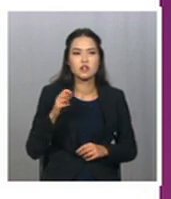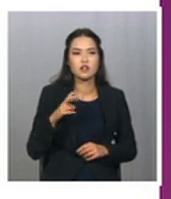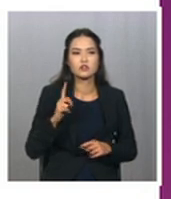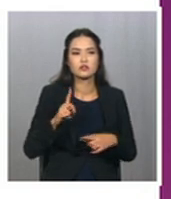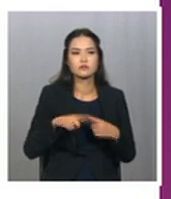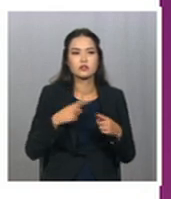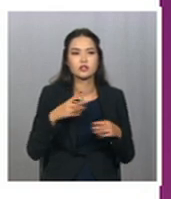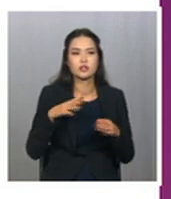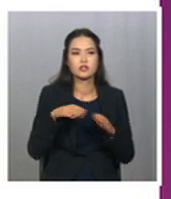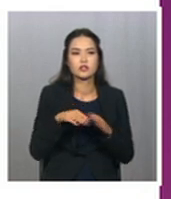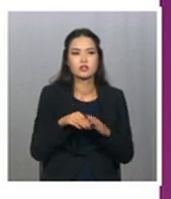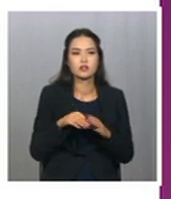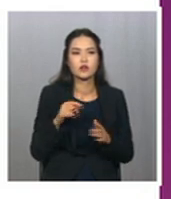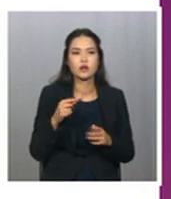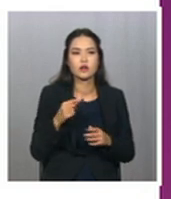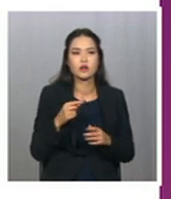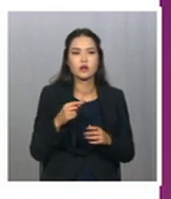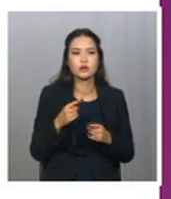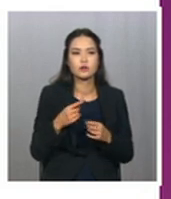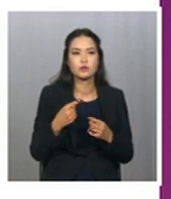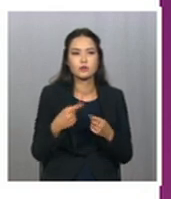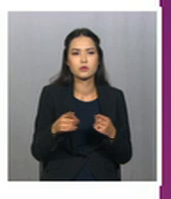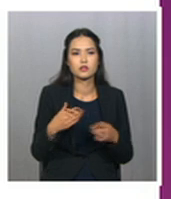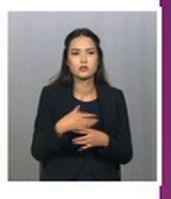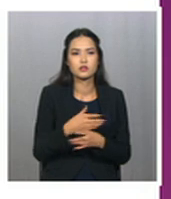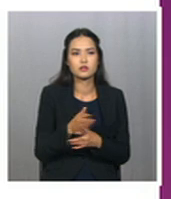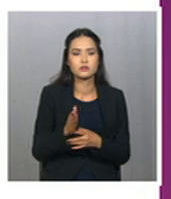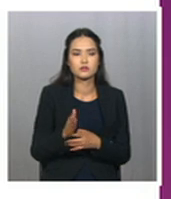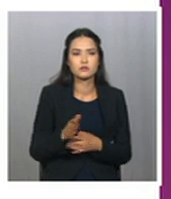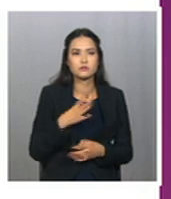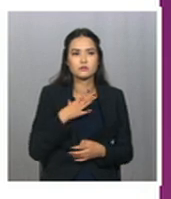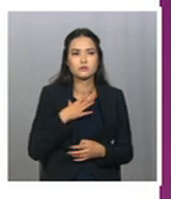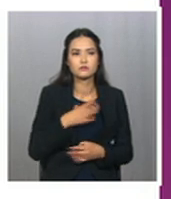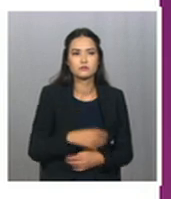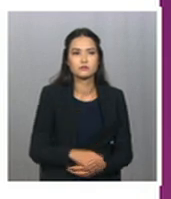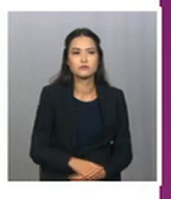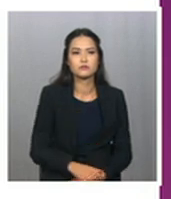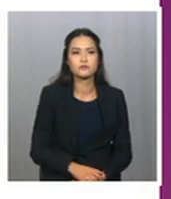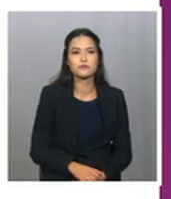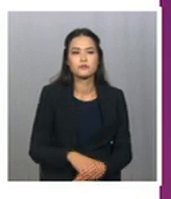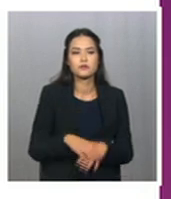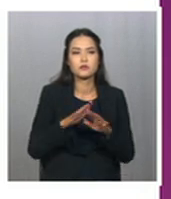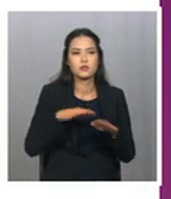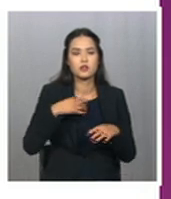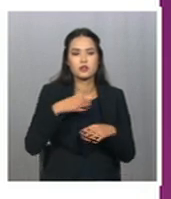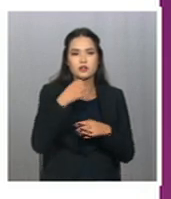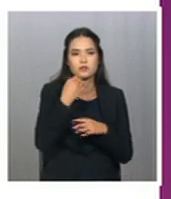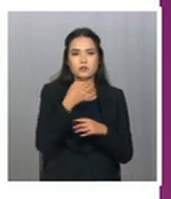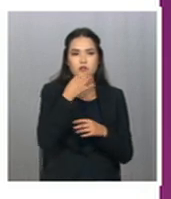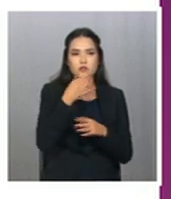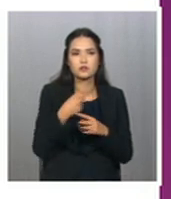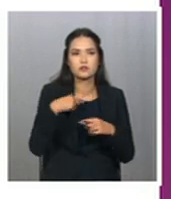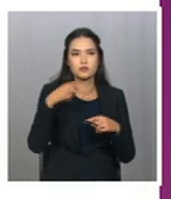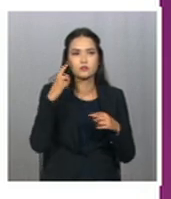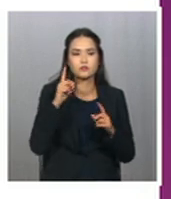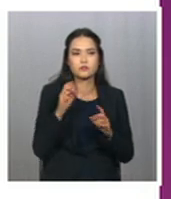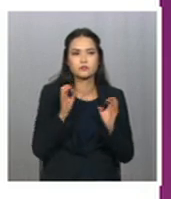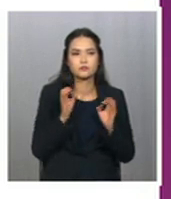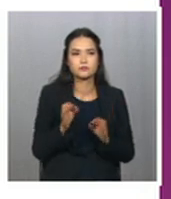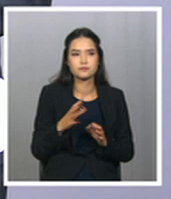арасындағы өлкелерді бөлу мәселесі қарастырылды. Оқушылар, сіздердің жауаптарыңыз дұрыс болды деп есептеймін.